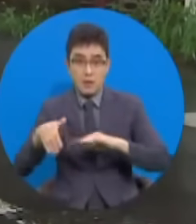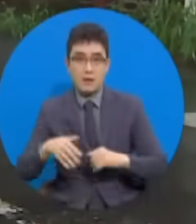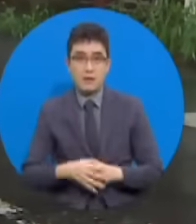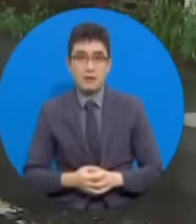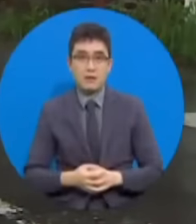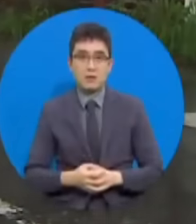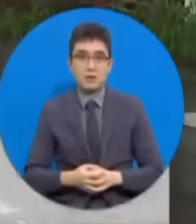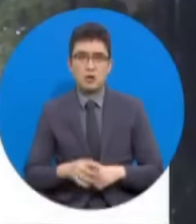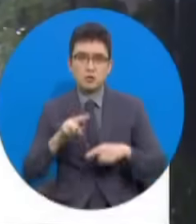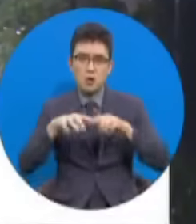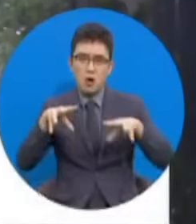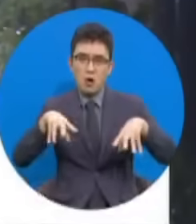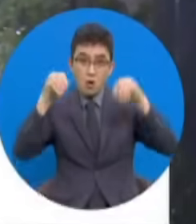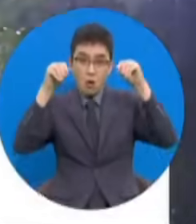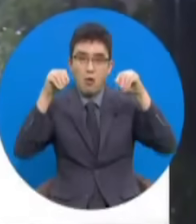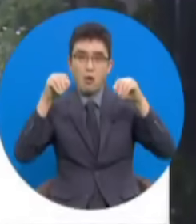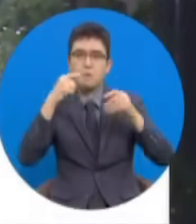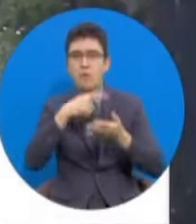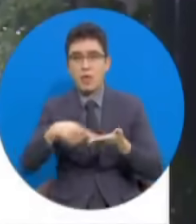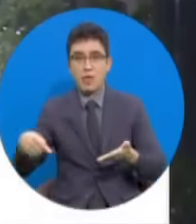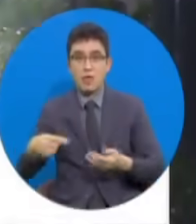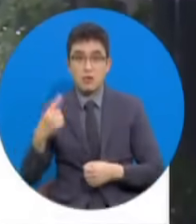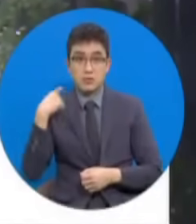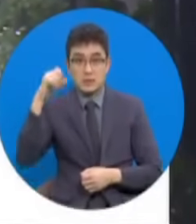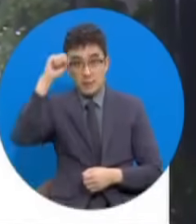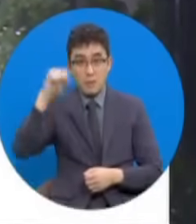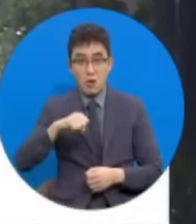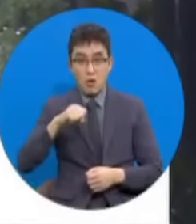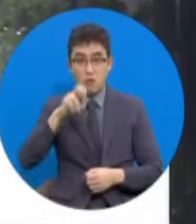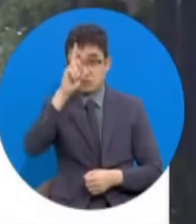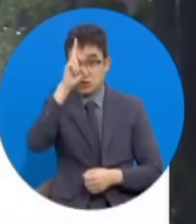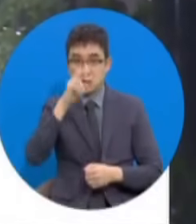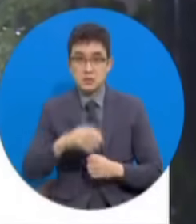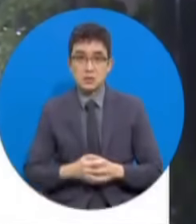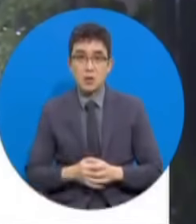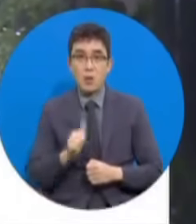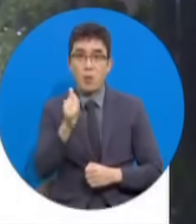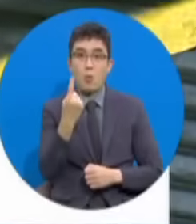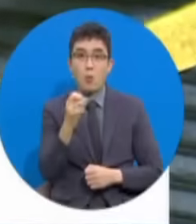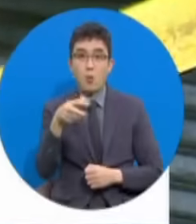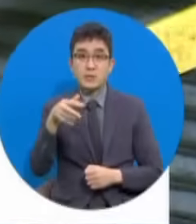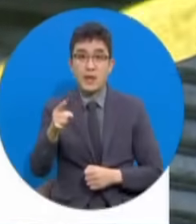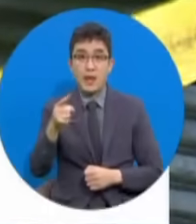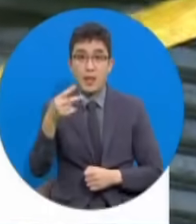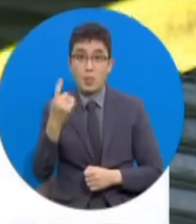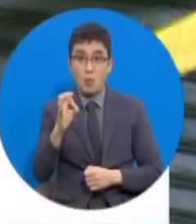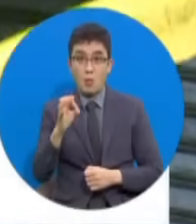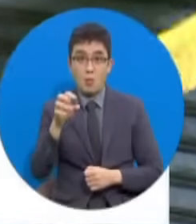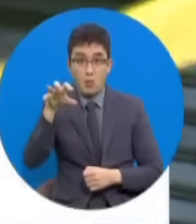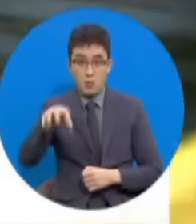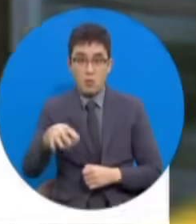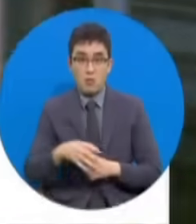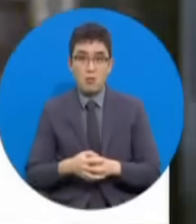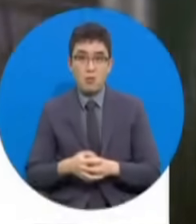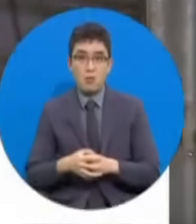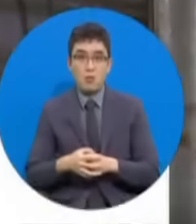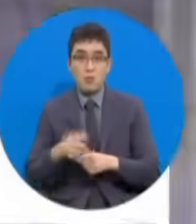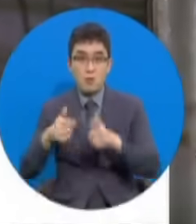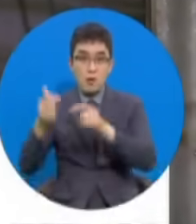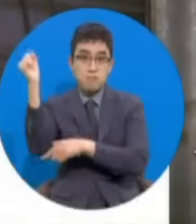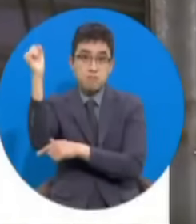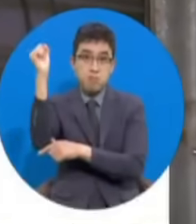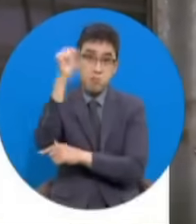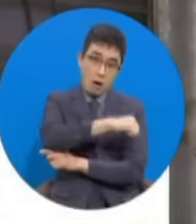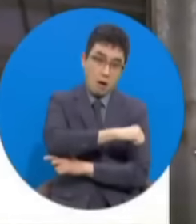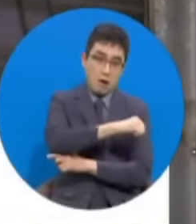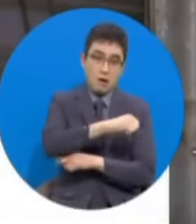피해도 잇따랐는데요. 오늘 새벽 0시쯤엔 서대문구 홍제동에서 가로수 한 그루가 쓰러지며 고압선을 끊는 바람에